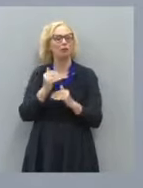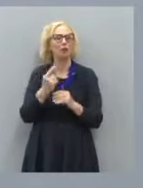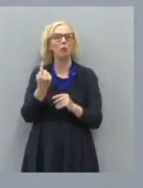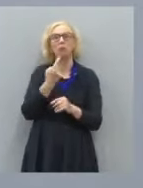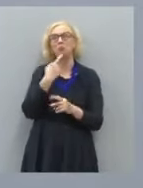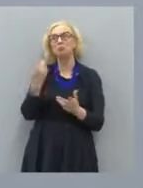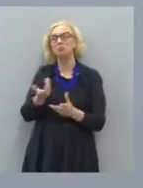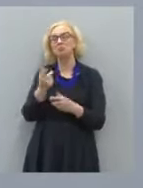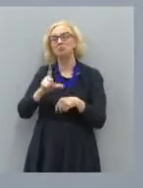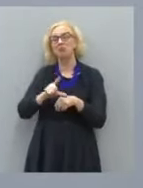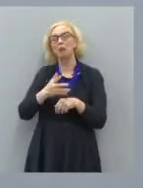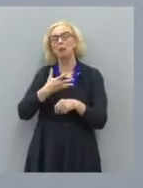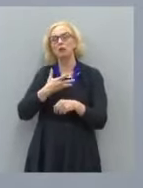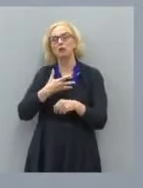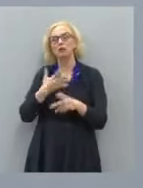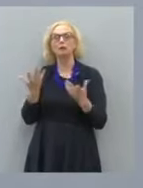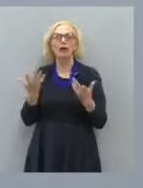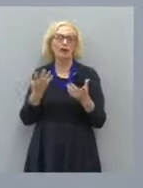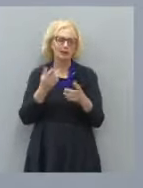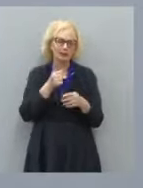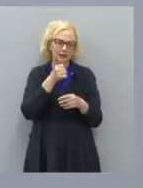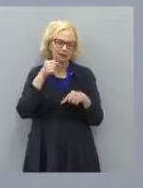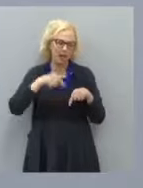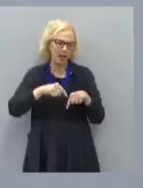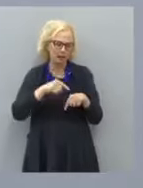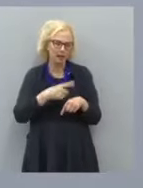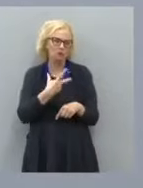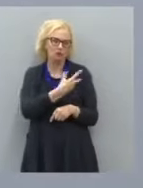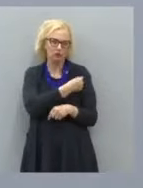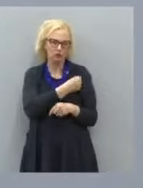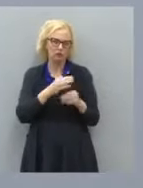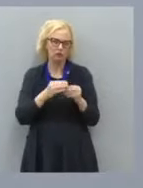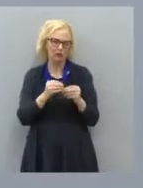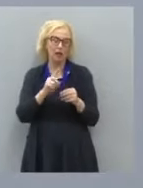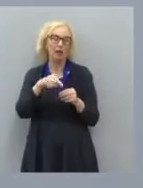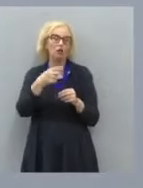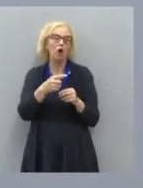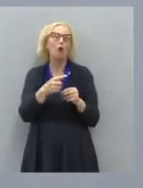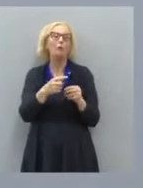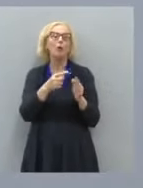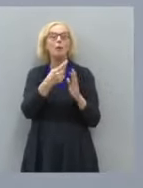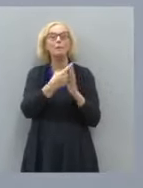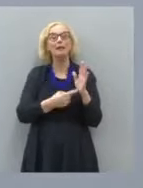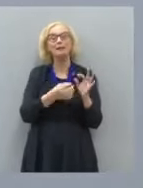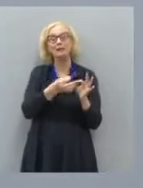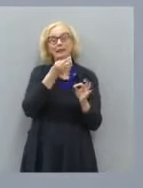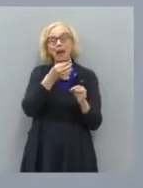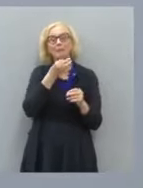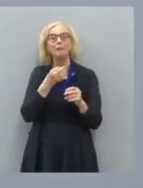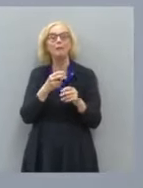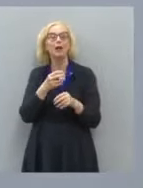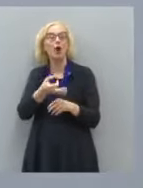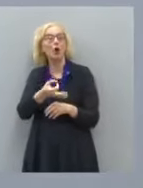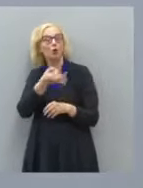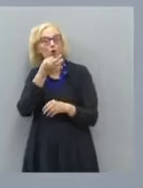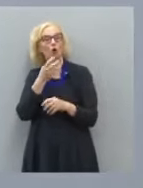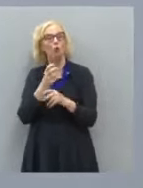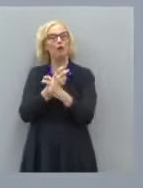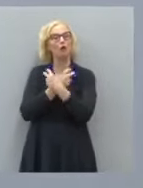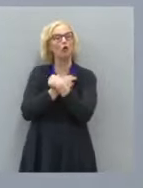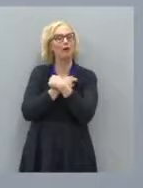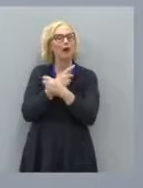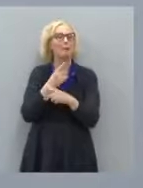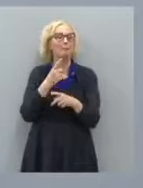ma vaccinare adesso per essere tranquillo settembre ottobre novembre si di vaccinare entro agosto diciamo ecco